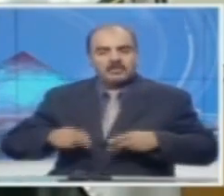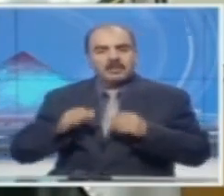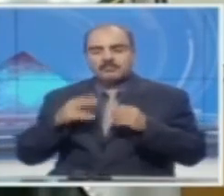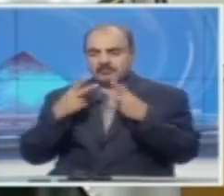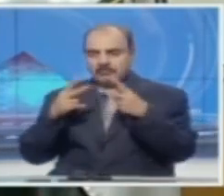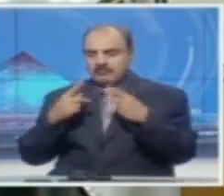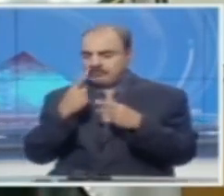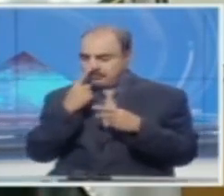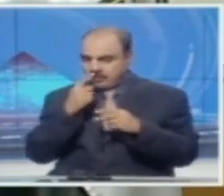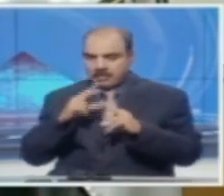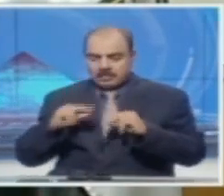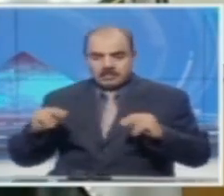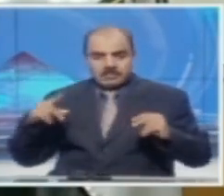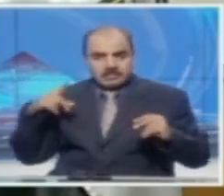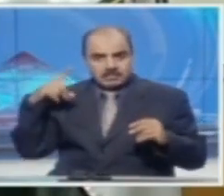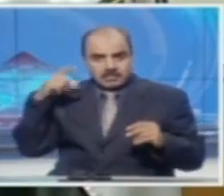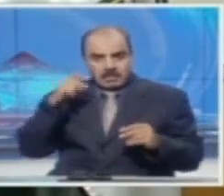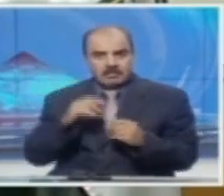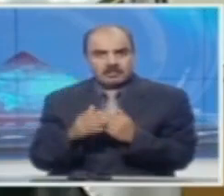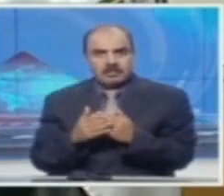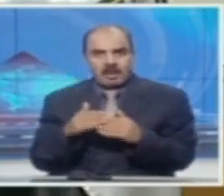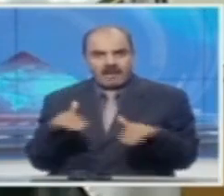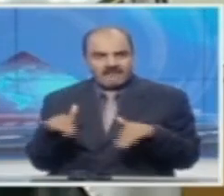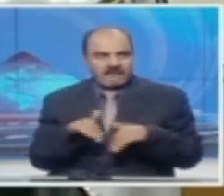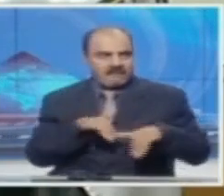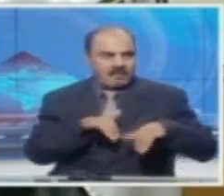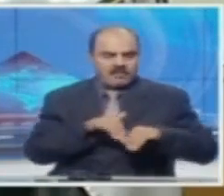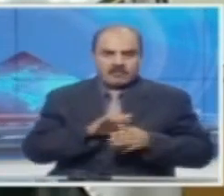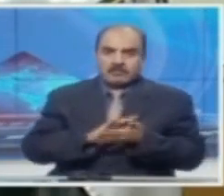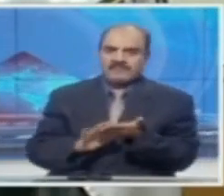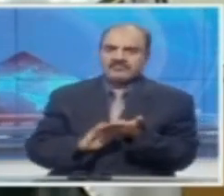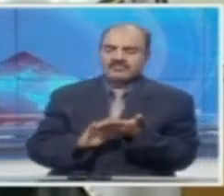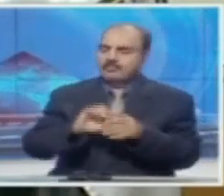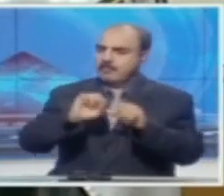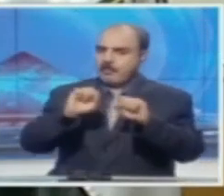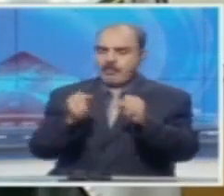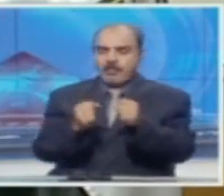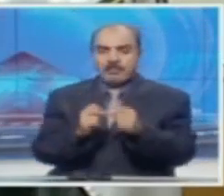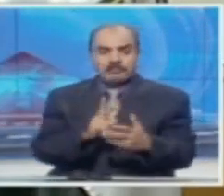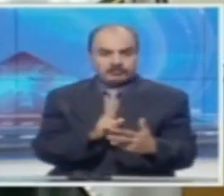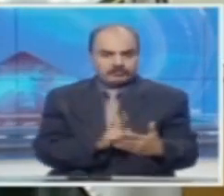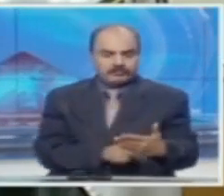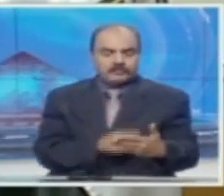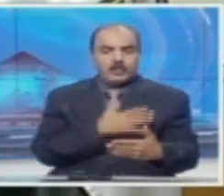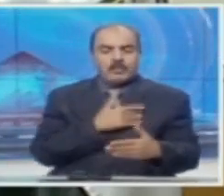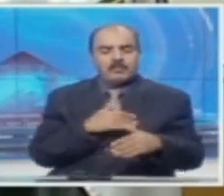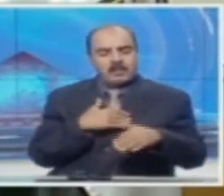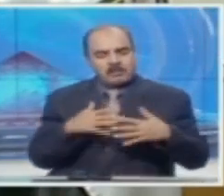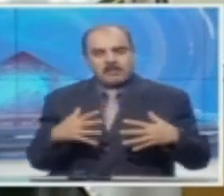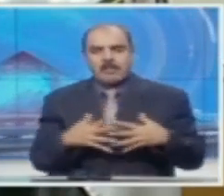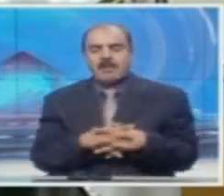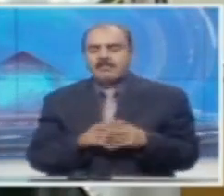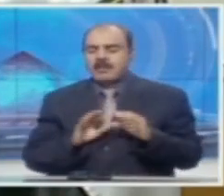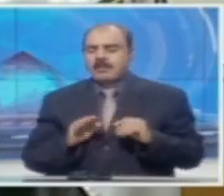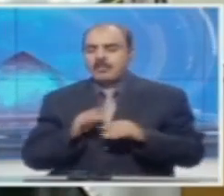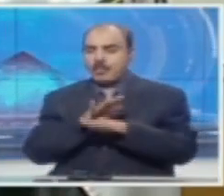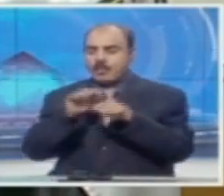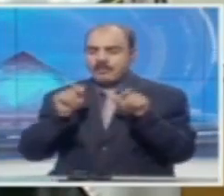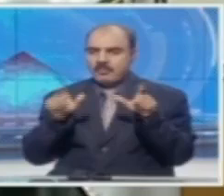مواجهة التواطؤ في العمليات أو التعاقدات الحكومية ضمن الحملة